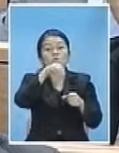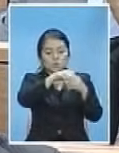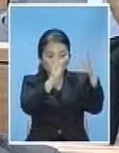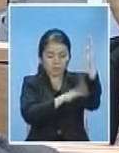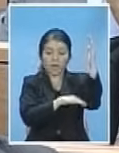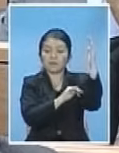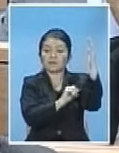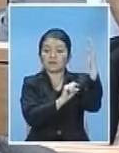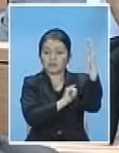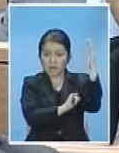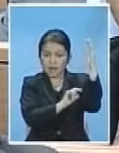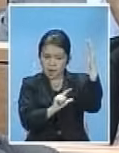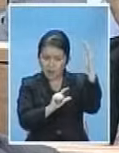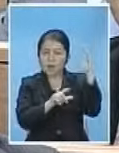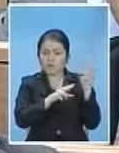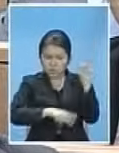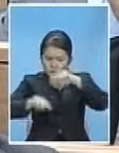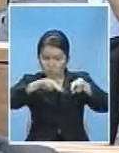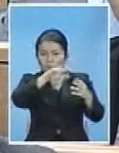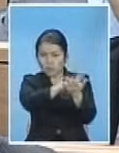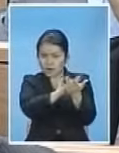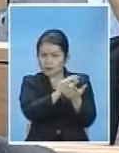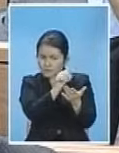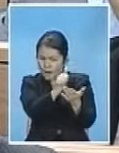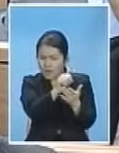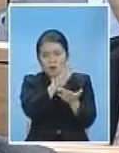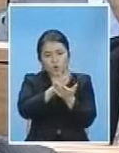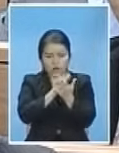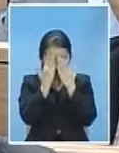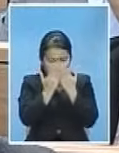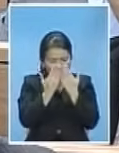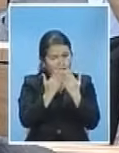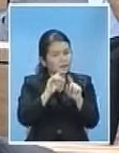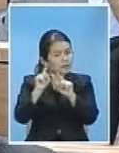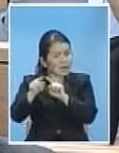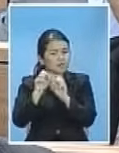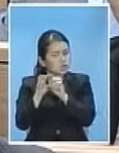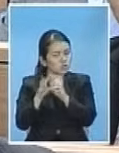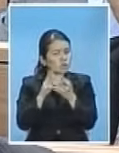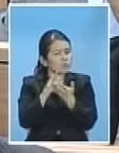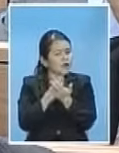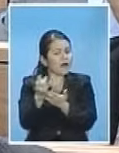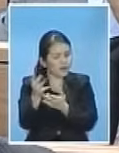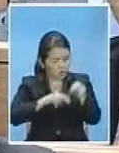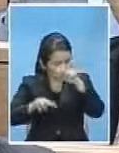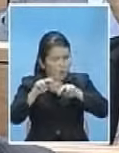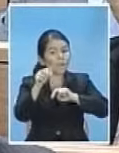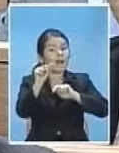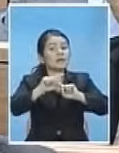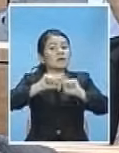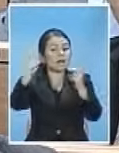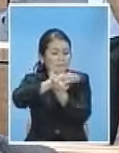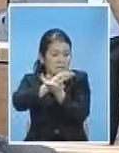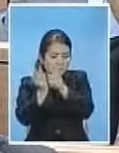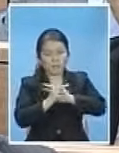าสามารถตรวจสอบได้โรงเรียนพอเนาะโรงเรียนไหนโรงเรียนอิสลามสอนอะไรแต่เมื่อปรับปรุงกระ